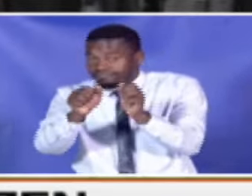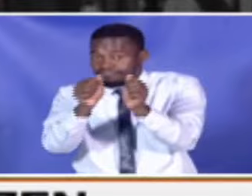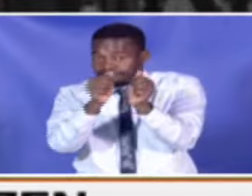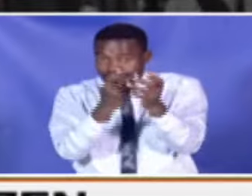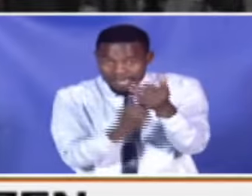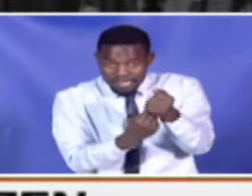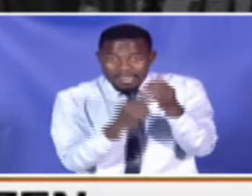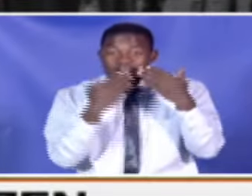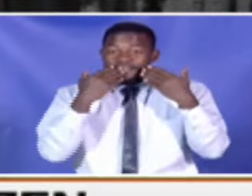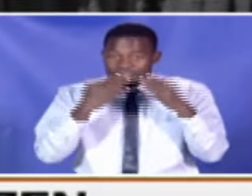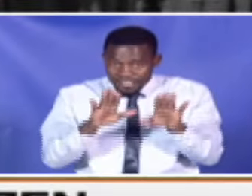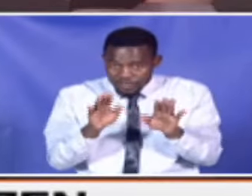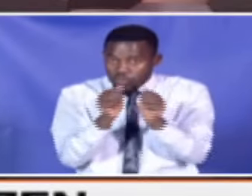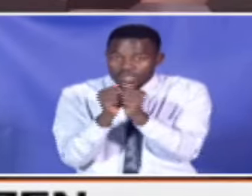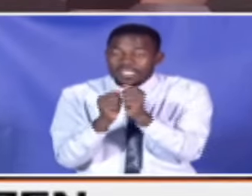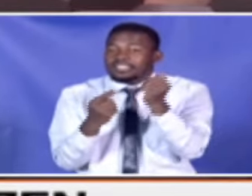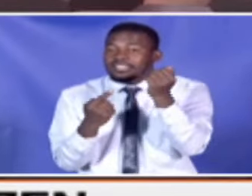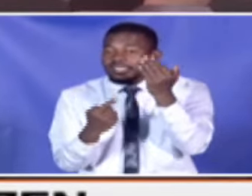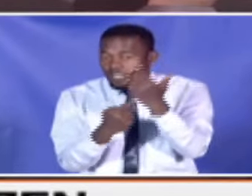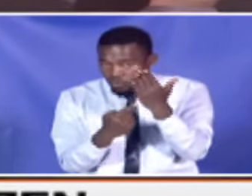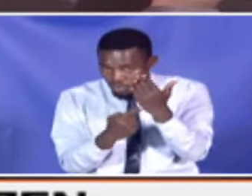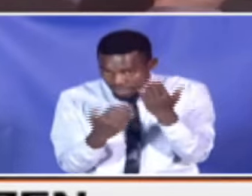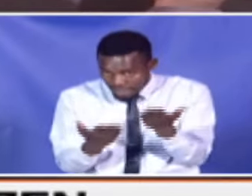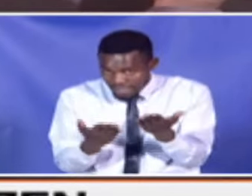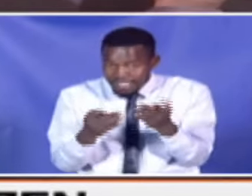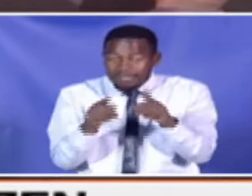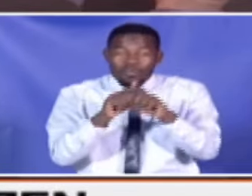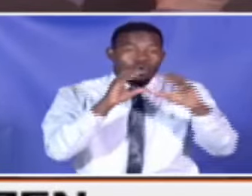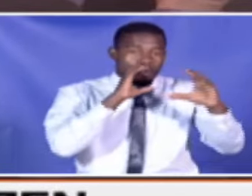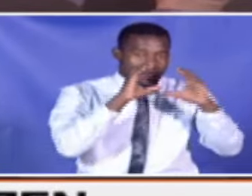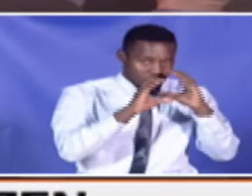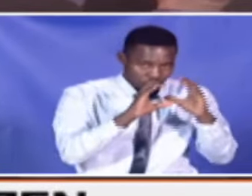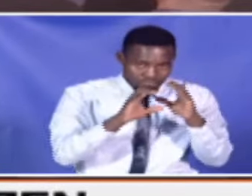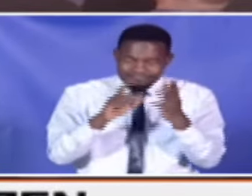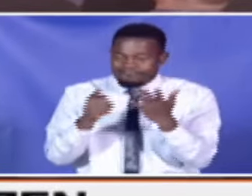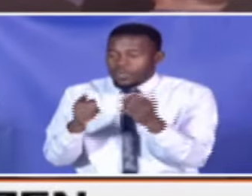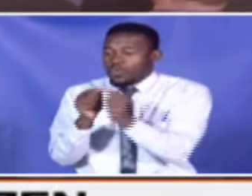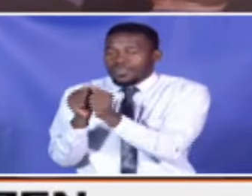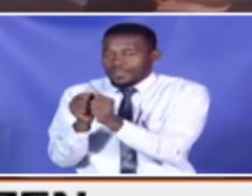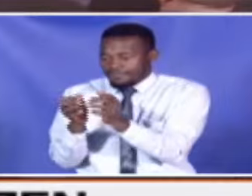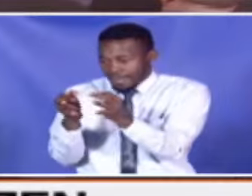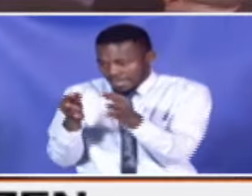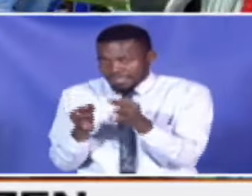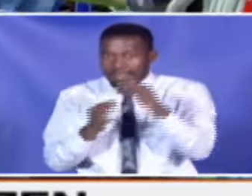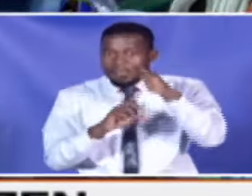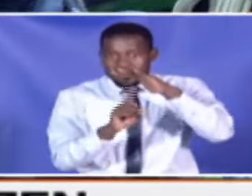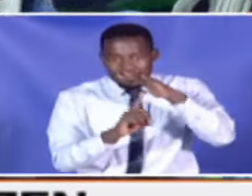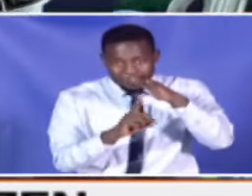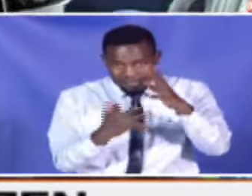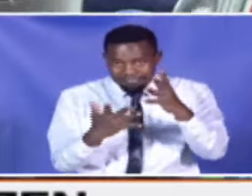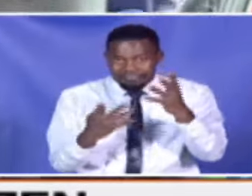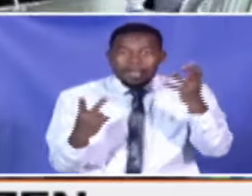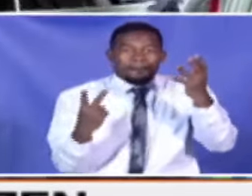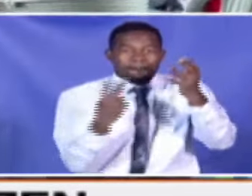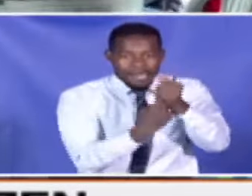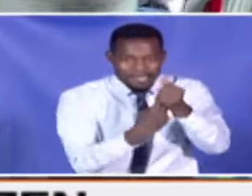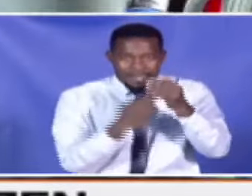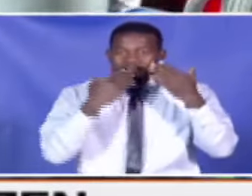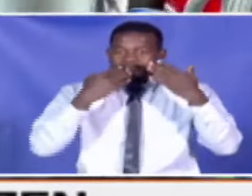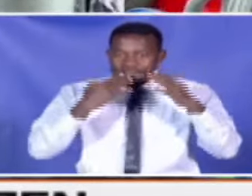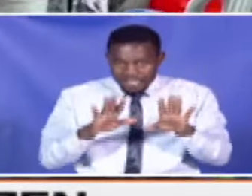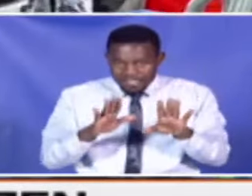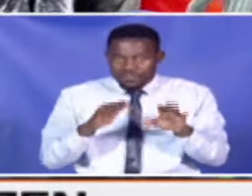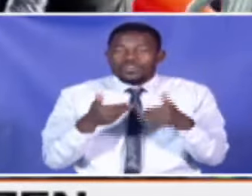ya teknolojia na mawasiliano pamoja na wizara ya fedha zimekuwa zikishinikiza kuwepo kwa kapu moja la utoaji huduma